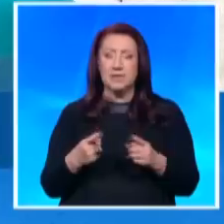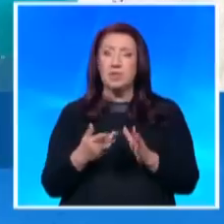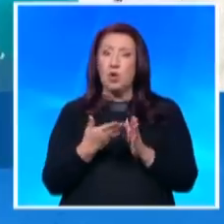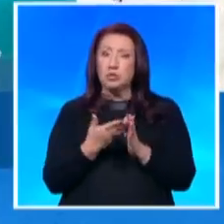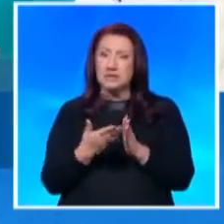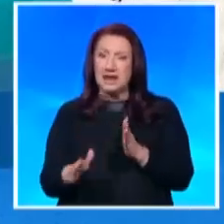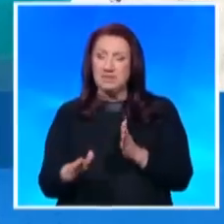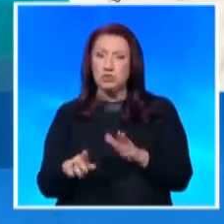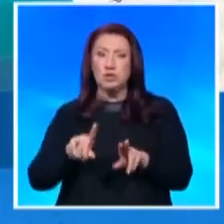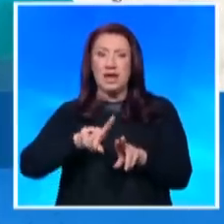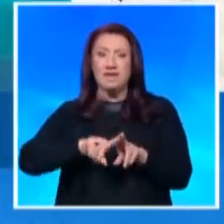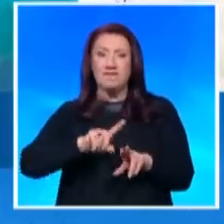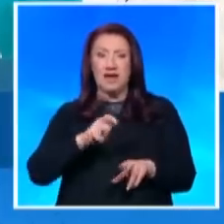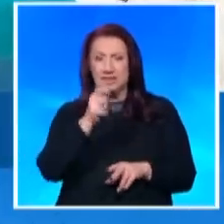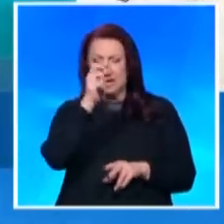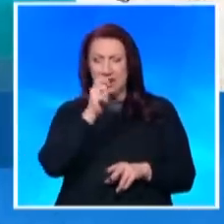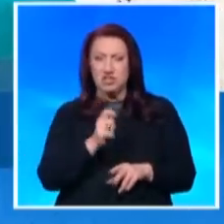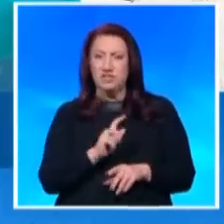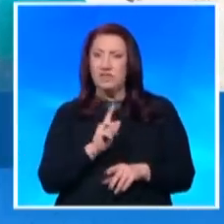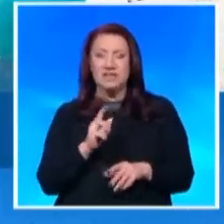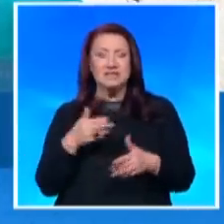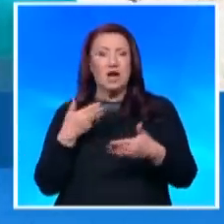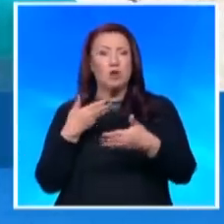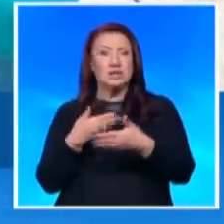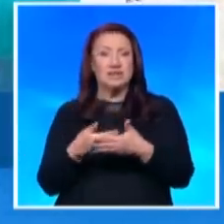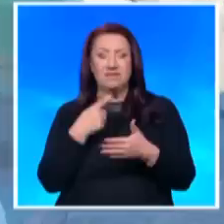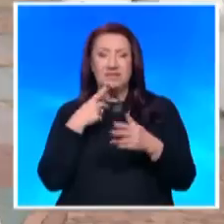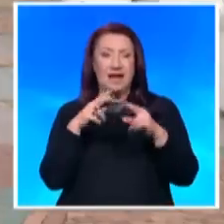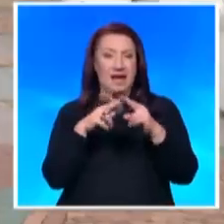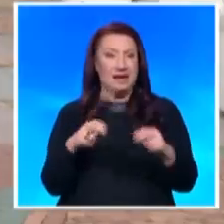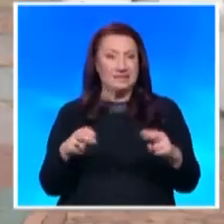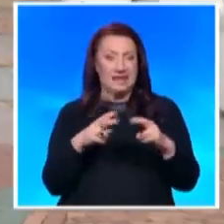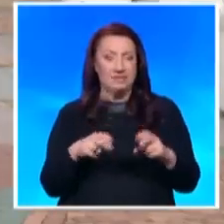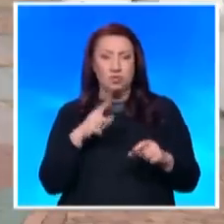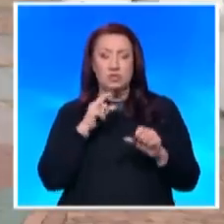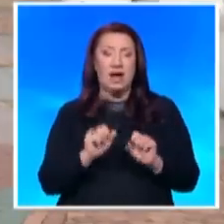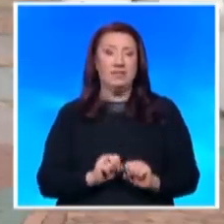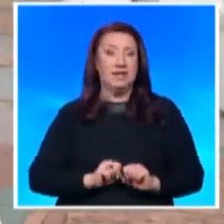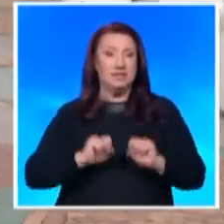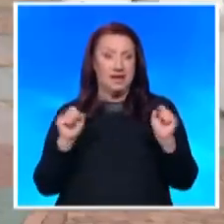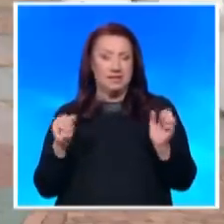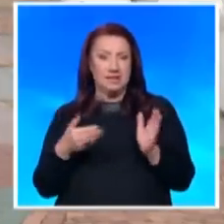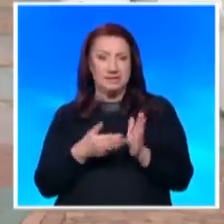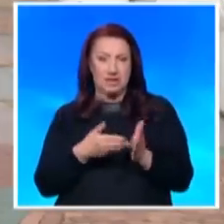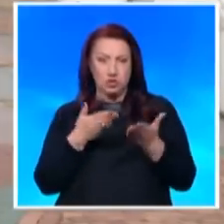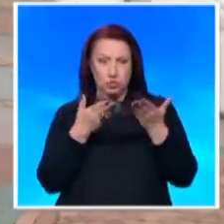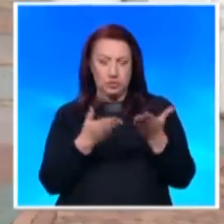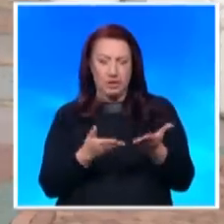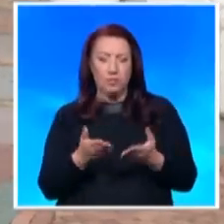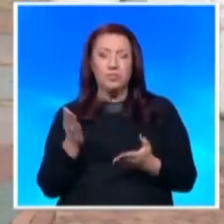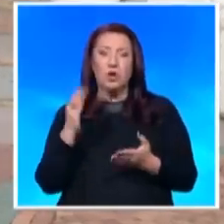Иван Гешев да не се отразява на разследването на атентата срещу него. Още за реакциите на президентството